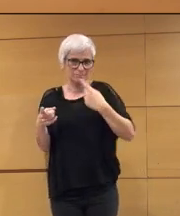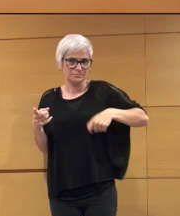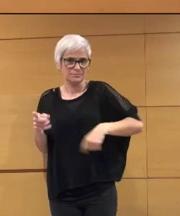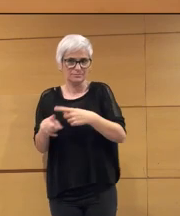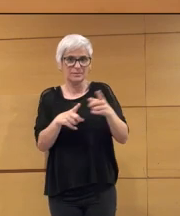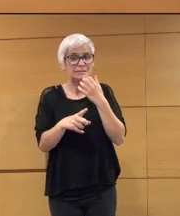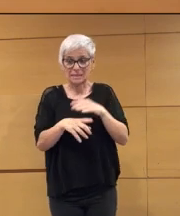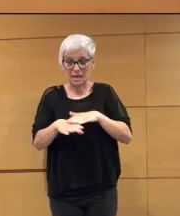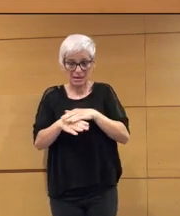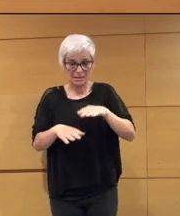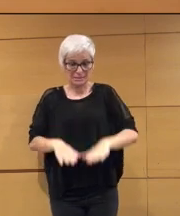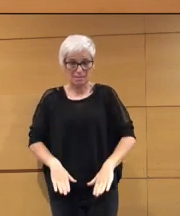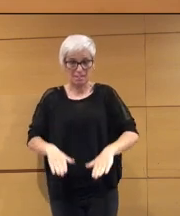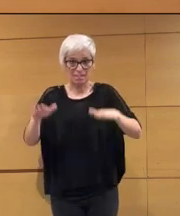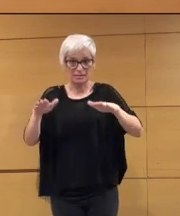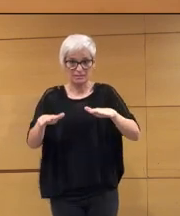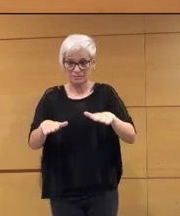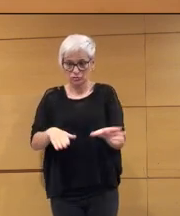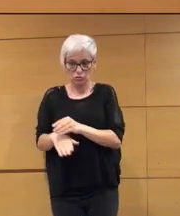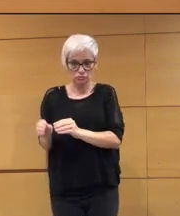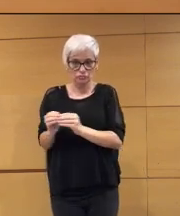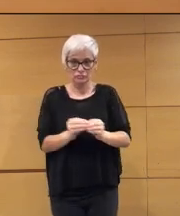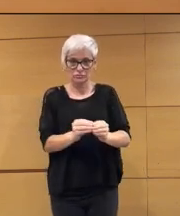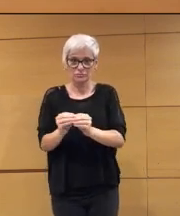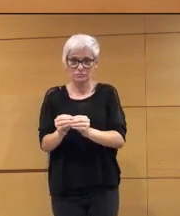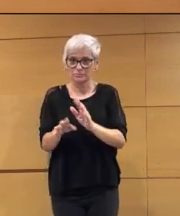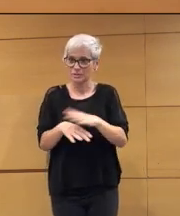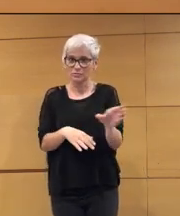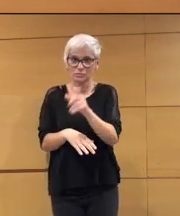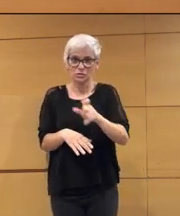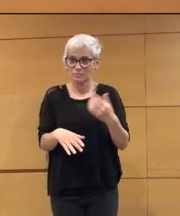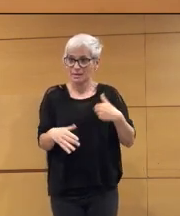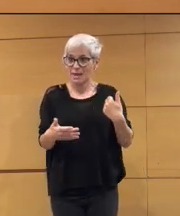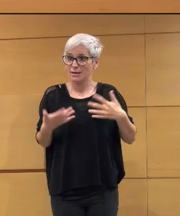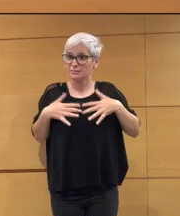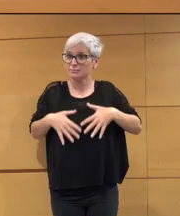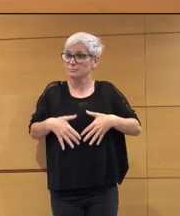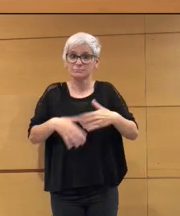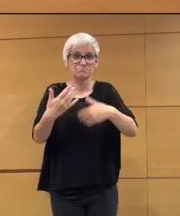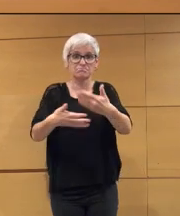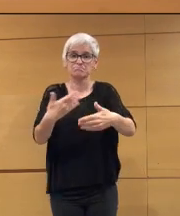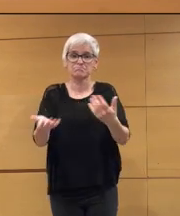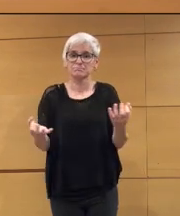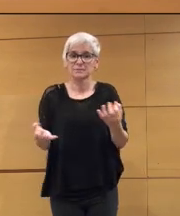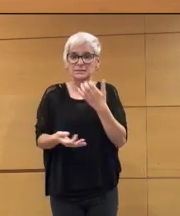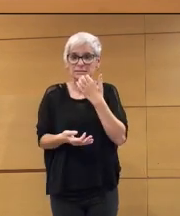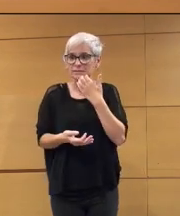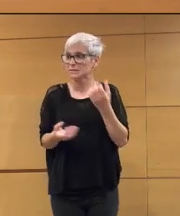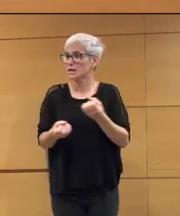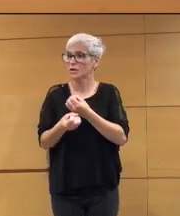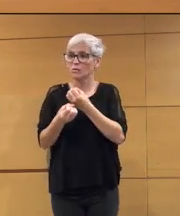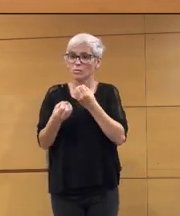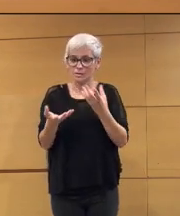base comuna per tothom, ja... Uh-huh. Ja, no? Ja, tot, sí, sí. Tot, si hi ha plantes a la